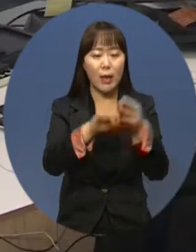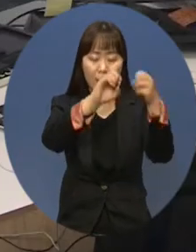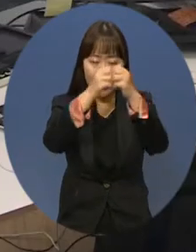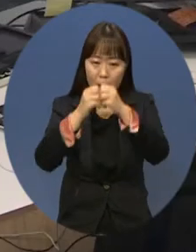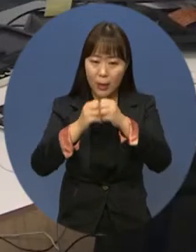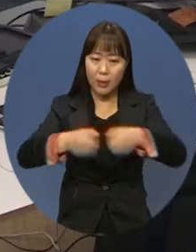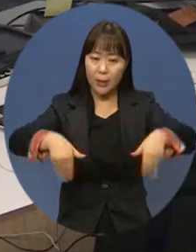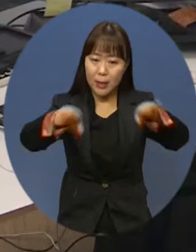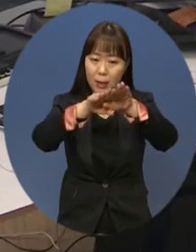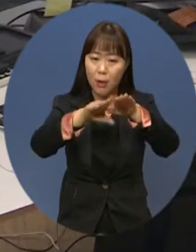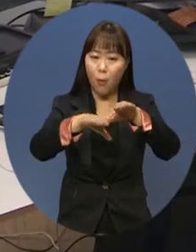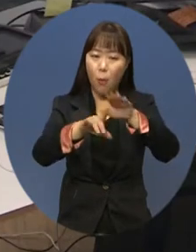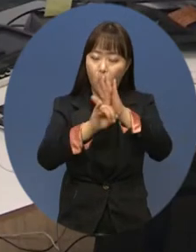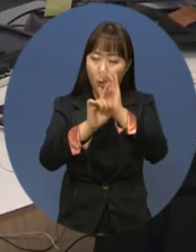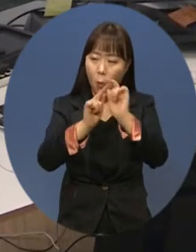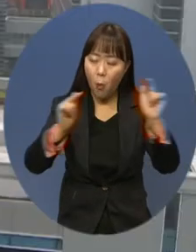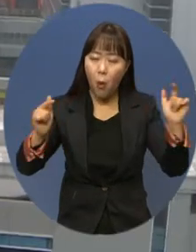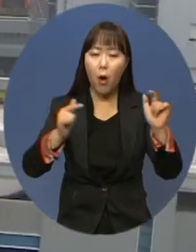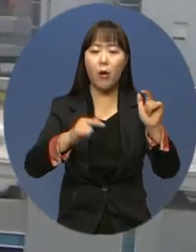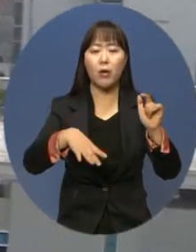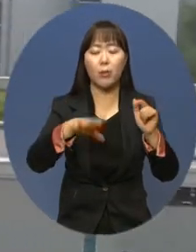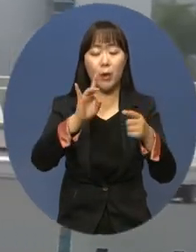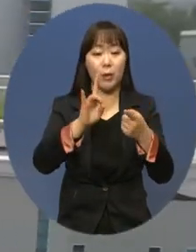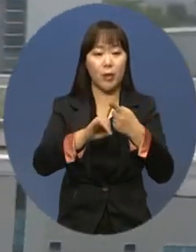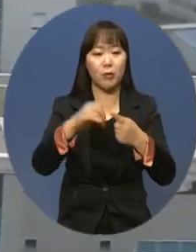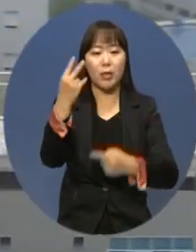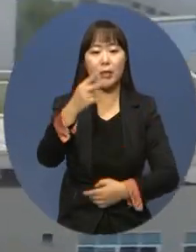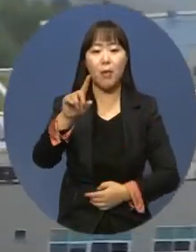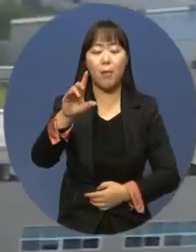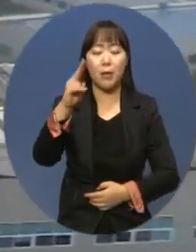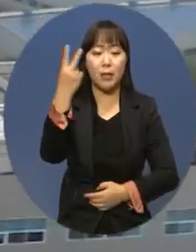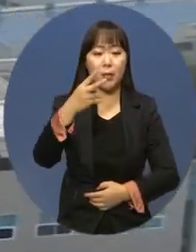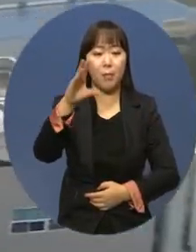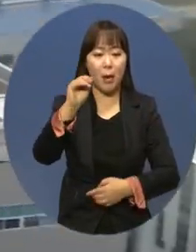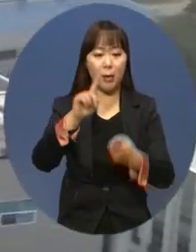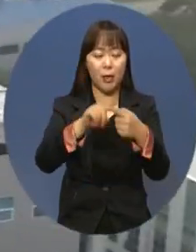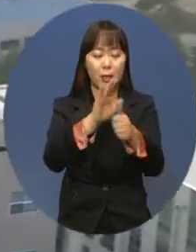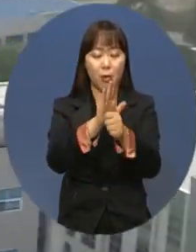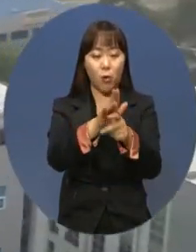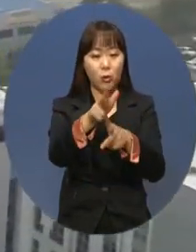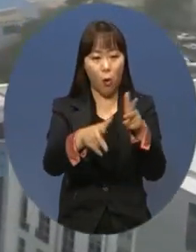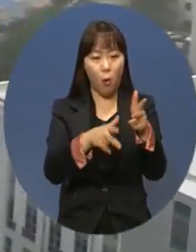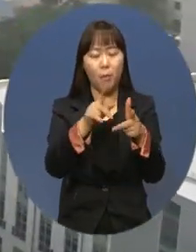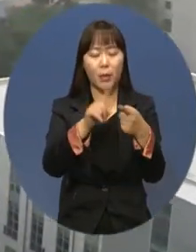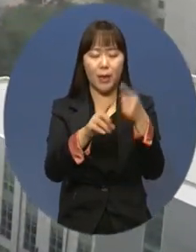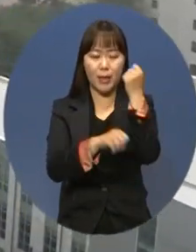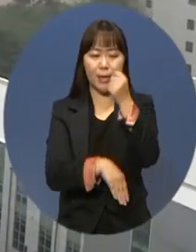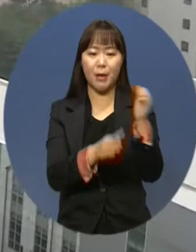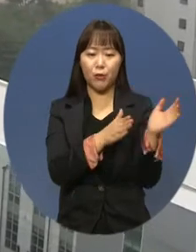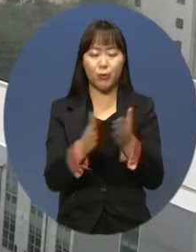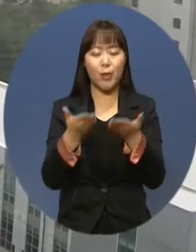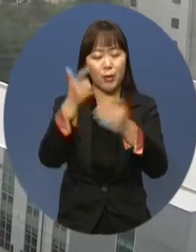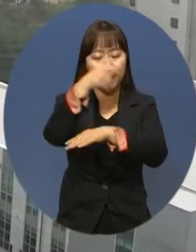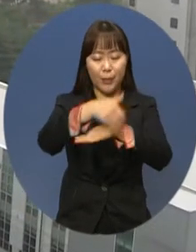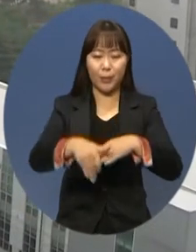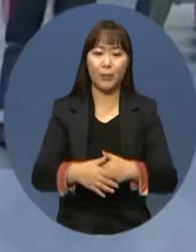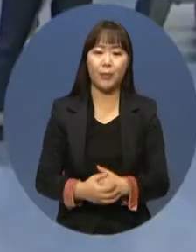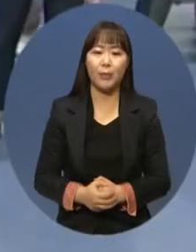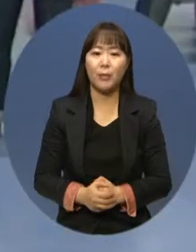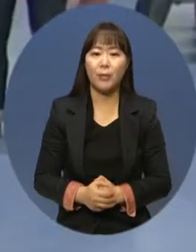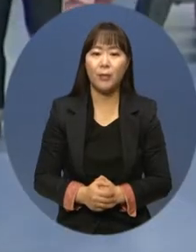비용 등 초기 비용을 최대 2,000만원 한도로 지원하는 등 사업화 기반의 막 않도록 할 계획입니다